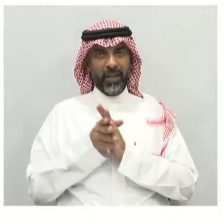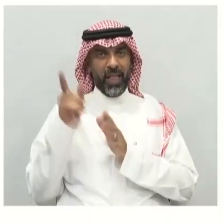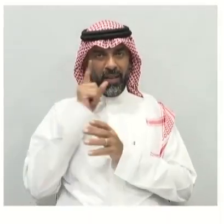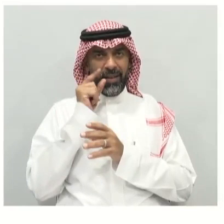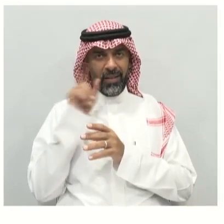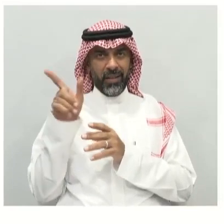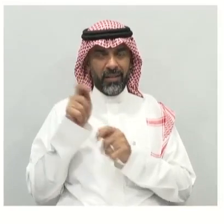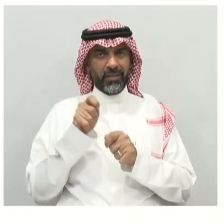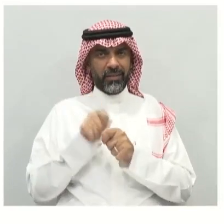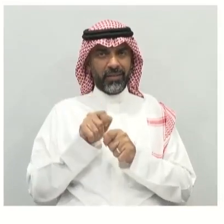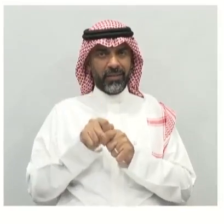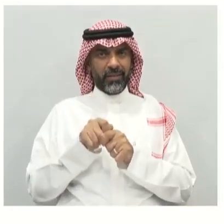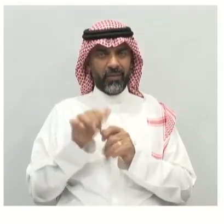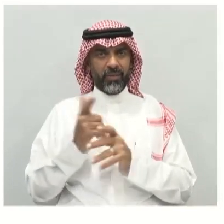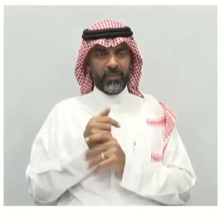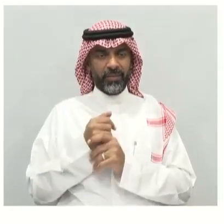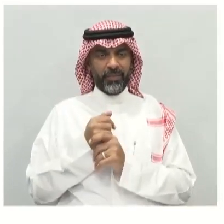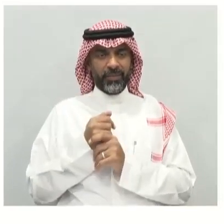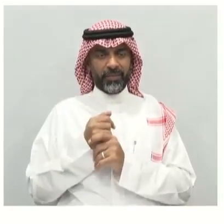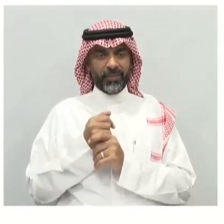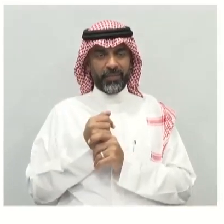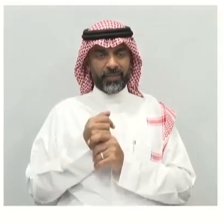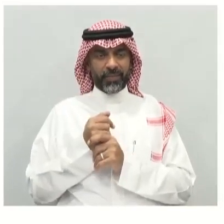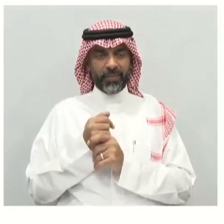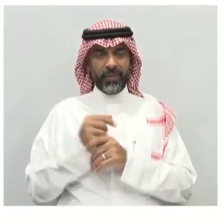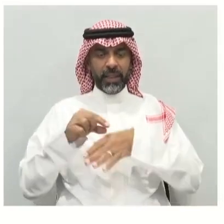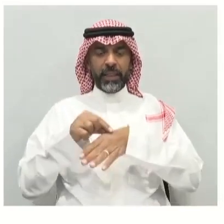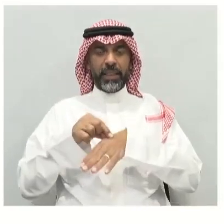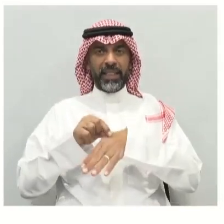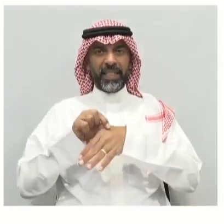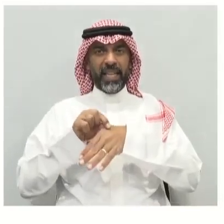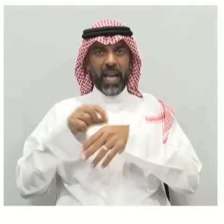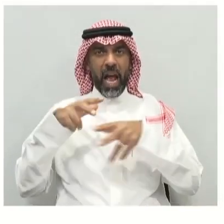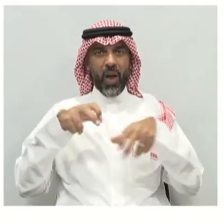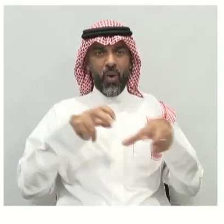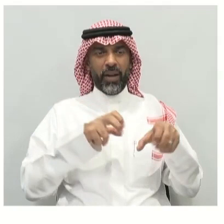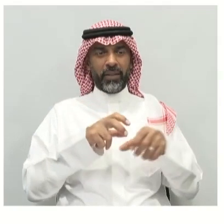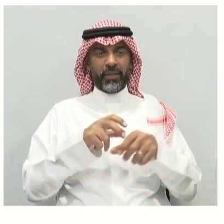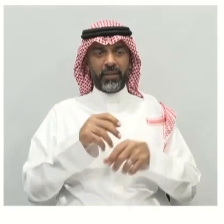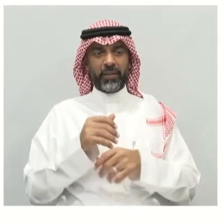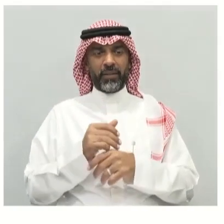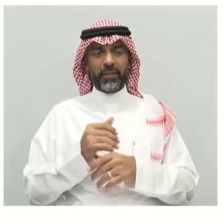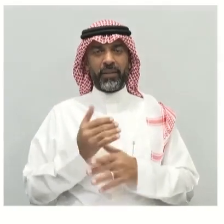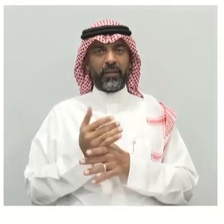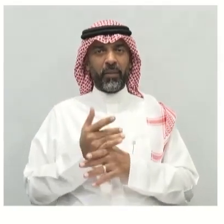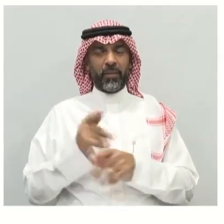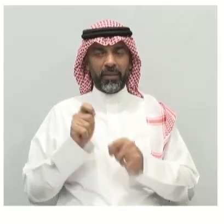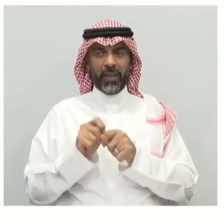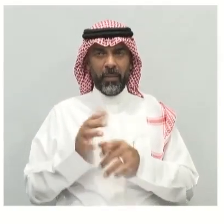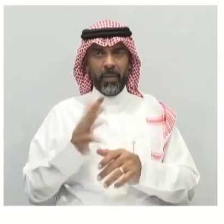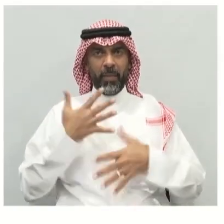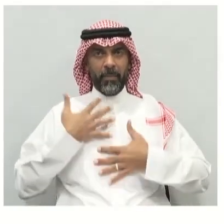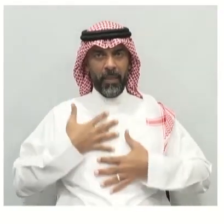الرجل يستخدم ماذا احسنتم يستخدم جلود الحيوانات عشان يصنع فيه بعض